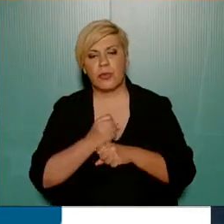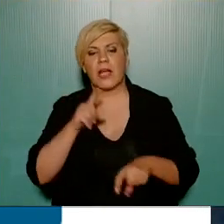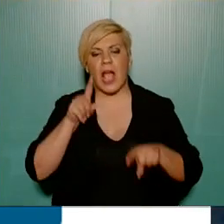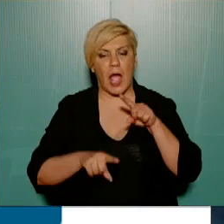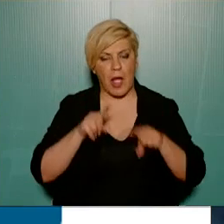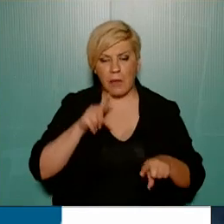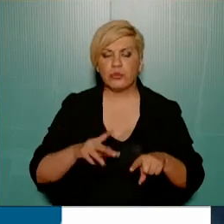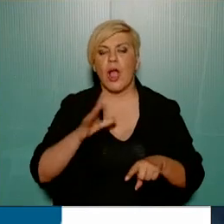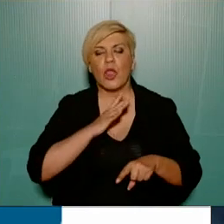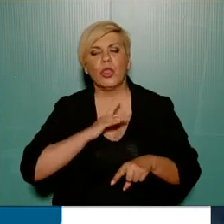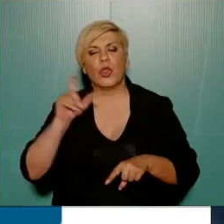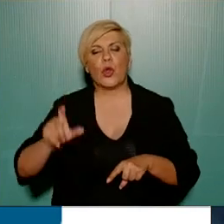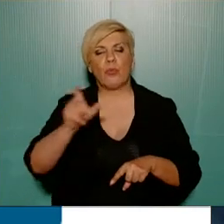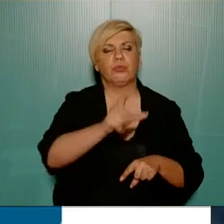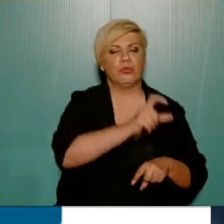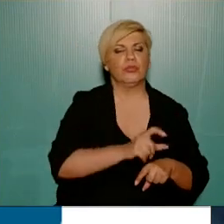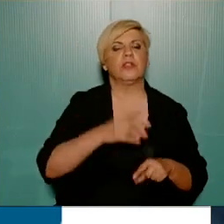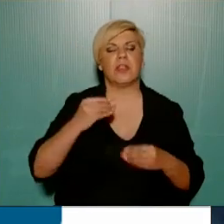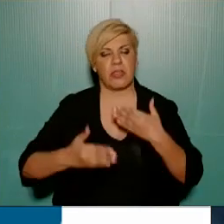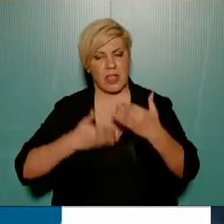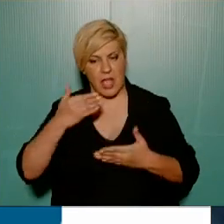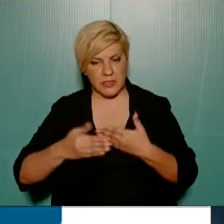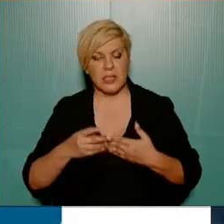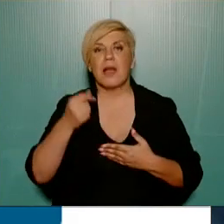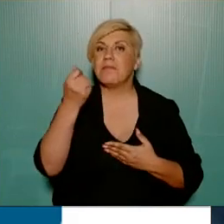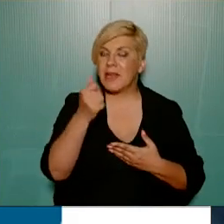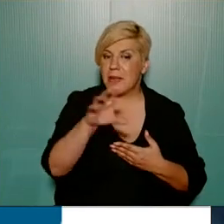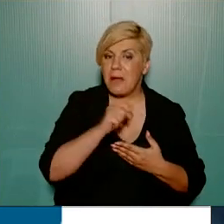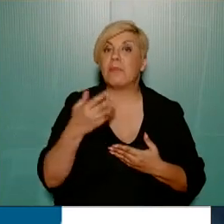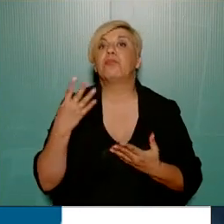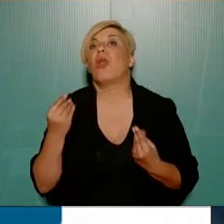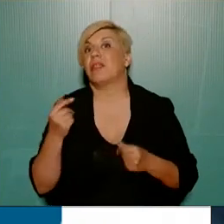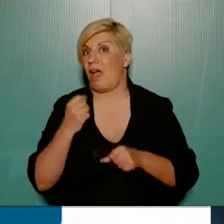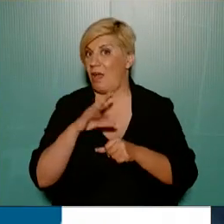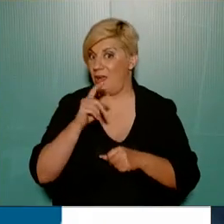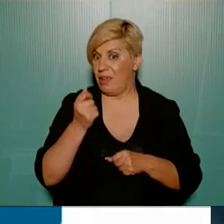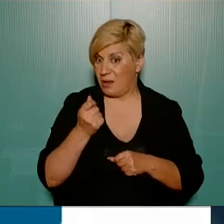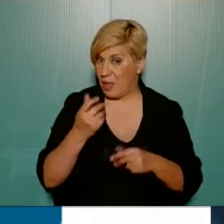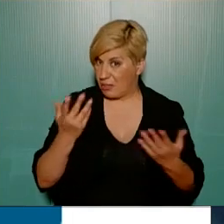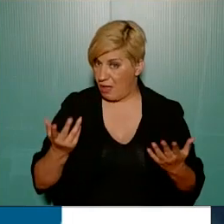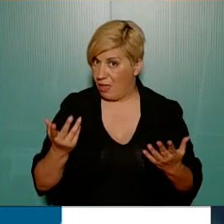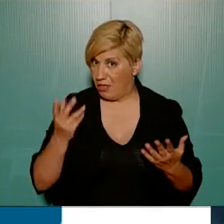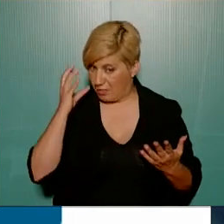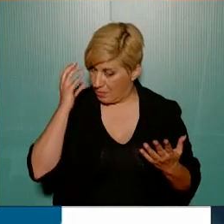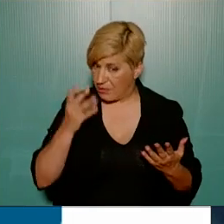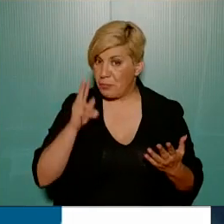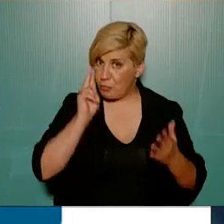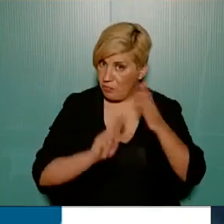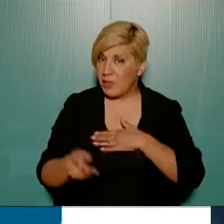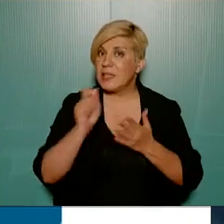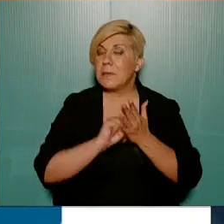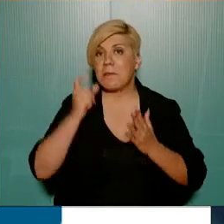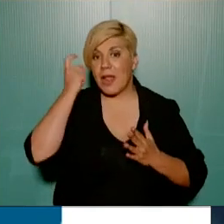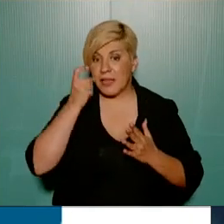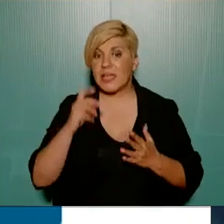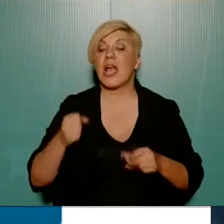κάποιους ανθρώπους οι οποίοι θα μπουν στη διαδικασία να μαζέψουν κάποια χρήματα, γιατί ήταν αρκετά τα χρήματα, όπως θυμάται ο κ. Διαμαντάκης, το οποίο προέβλεπαν στη μελέτη.